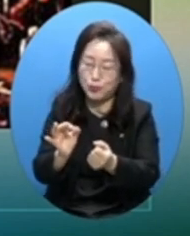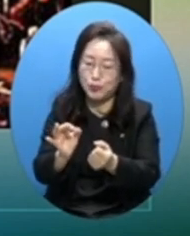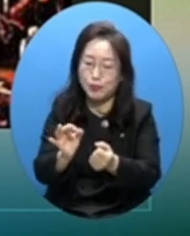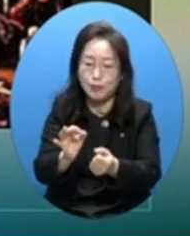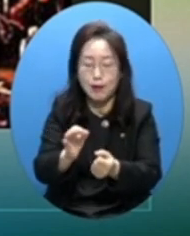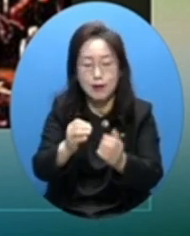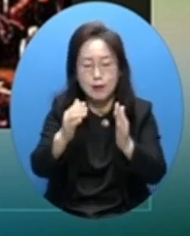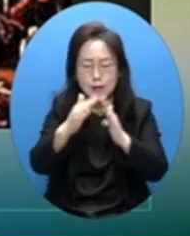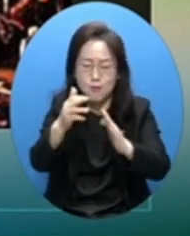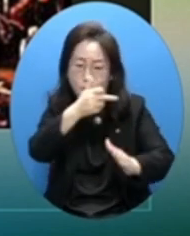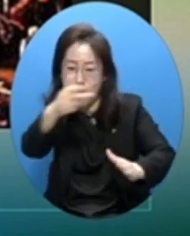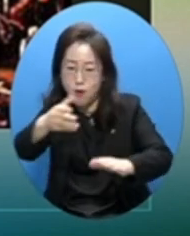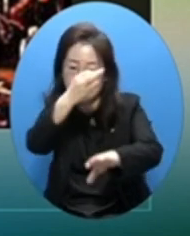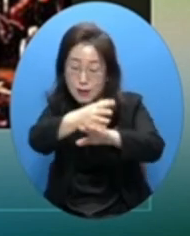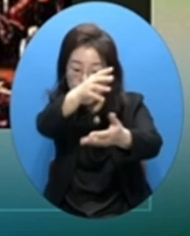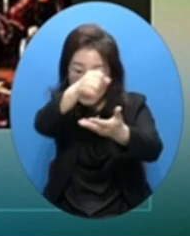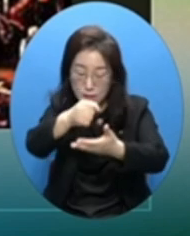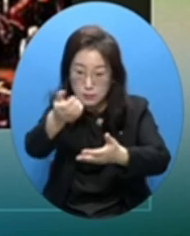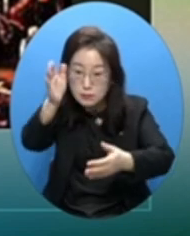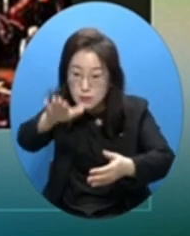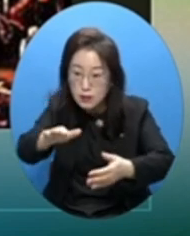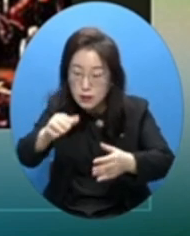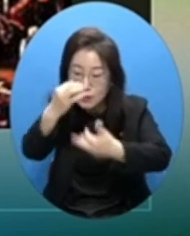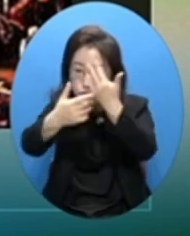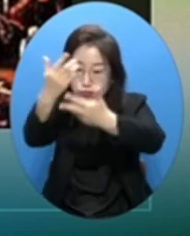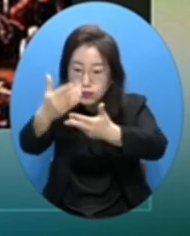저택도 불에 타 잿더미가 되고